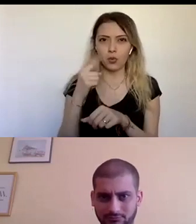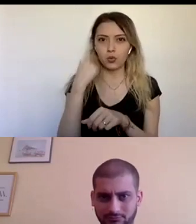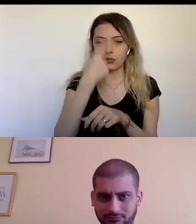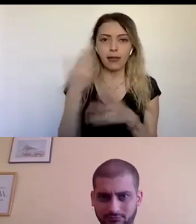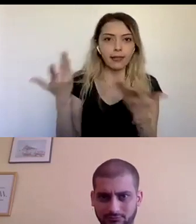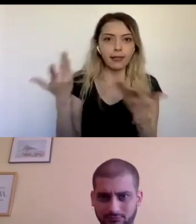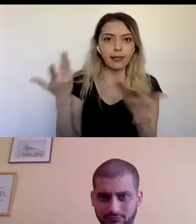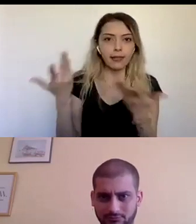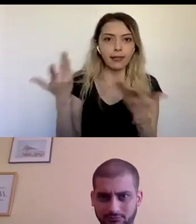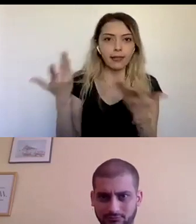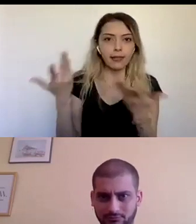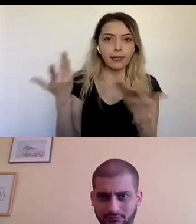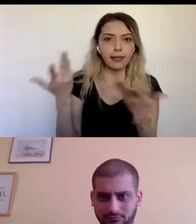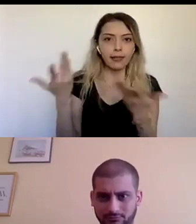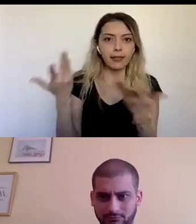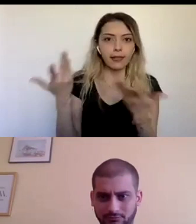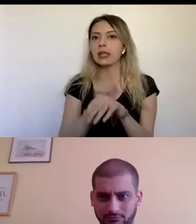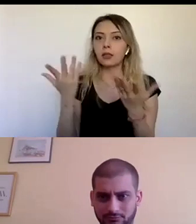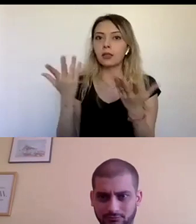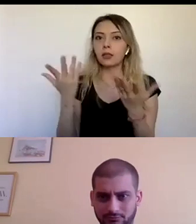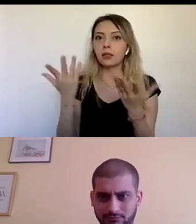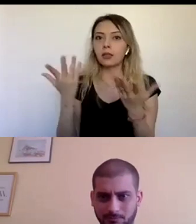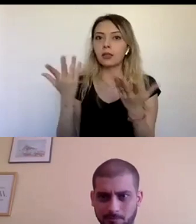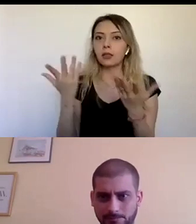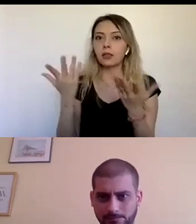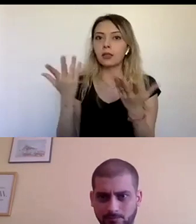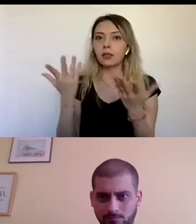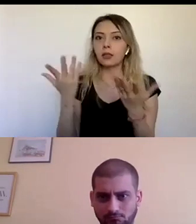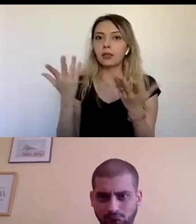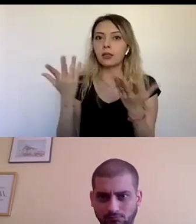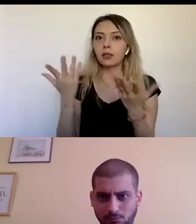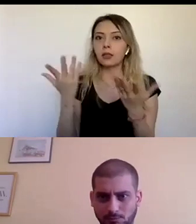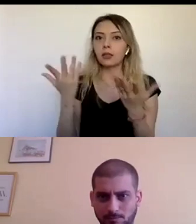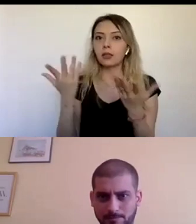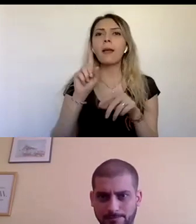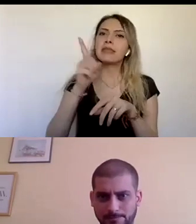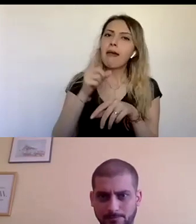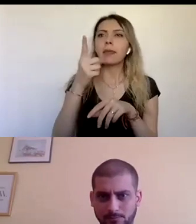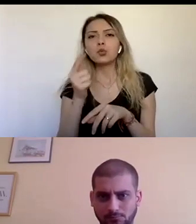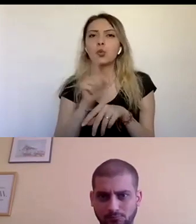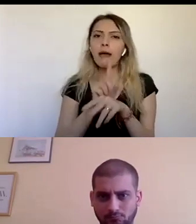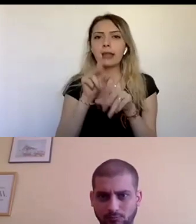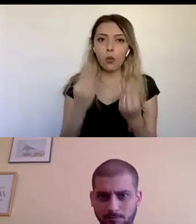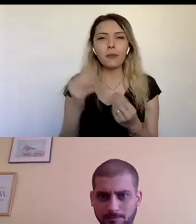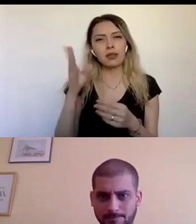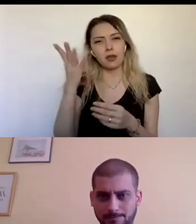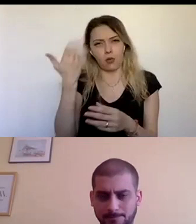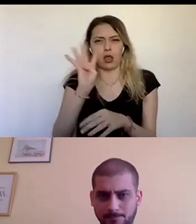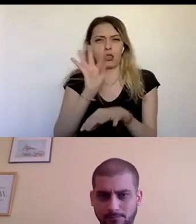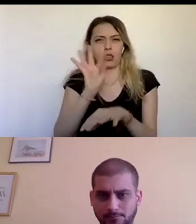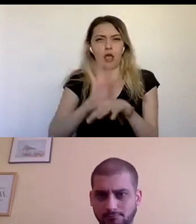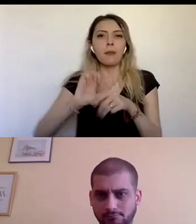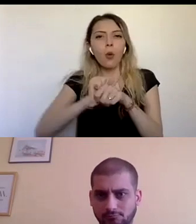saat ya da bir buçuk saate çıkarmış olabilir ücretsiz kısmında. Kaça çıkarttığını tam ezbere bilmiyorum.